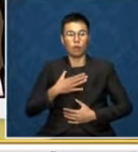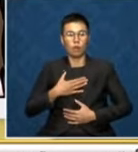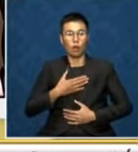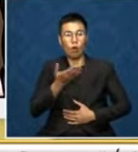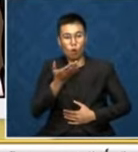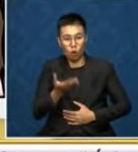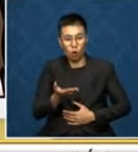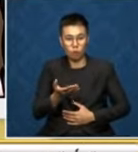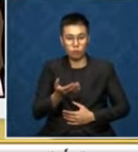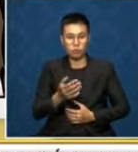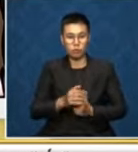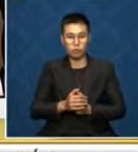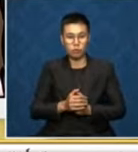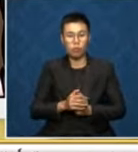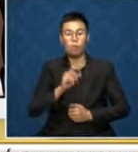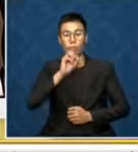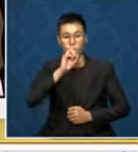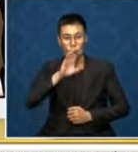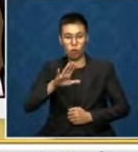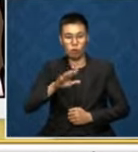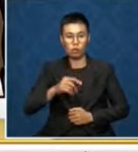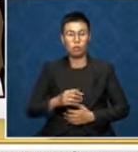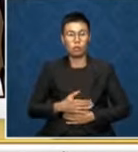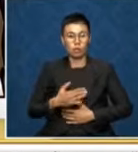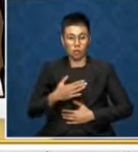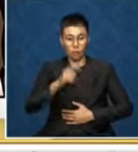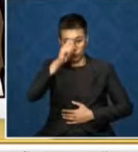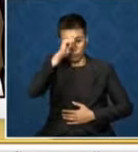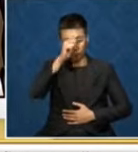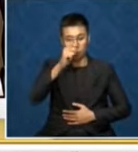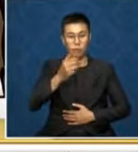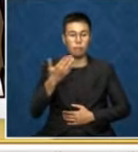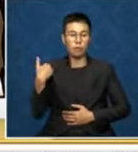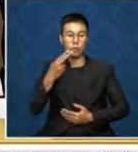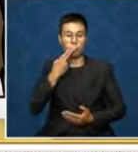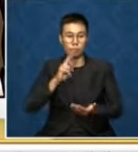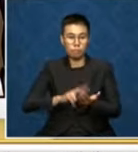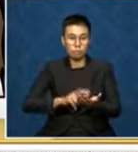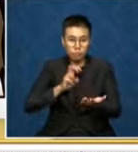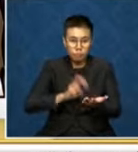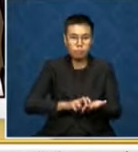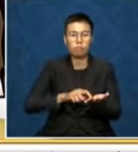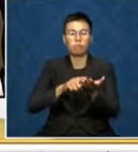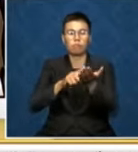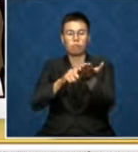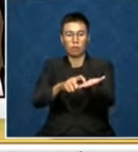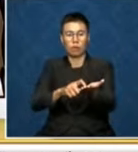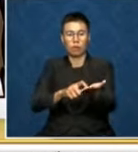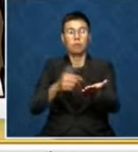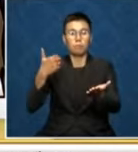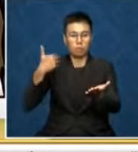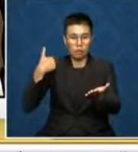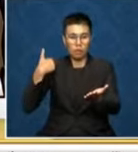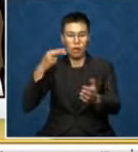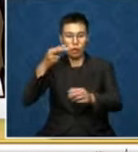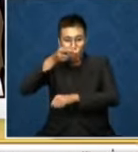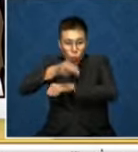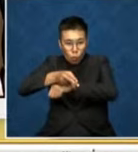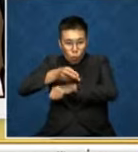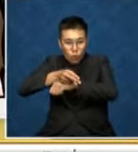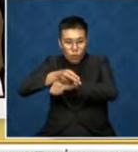ขอกราบเรียนท่านประธานด้วยความเคารพ ให้มีหนังสือไปยังหน่วยงานในพื้นที่ให้ดำเนินการติดตั้งกล้องวงจรปิด